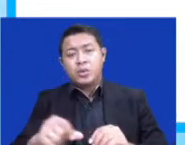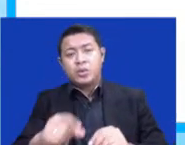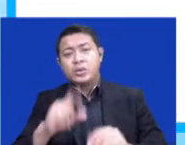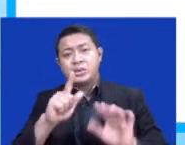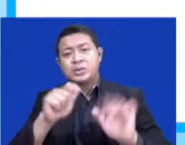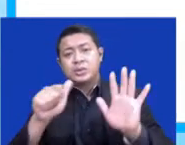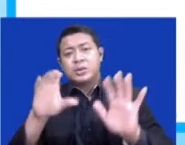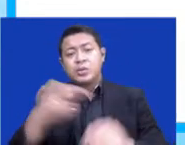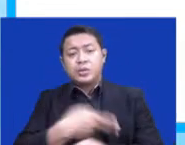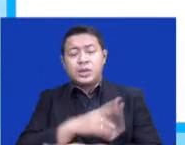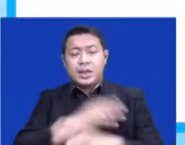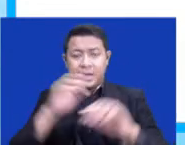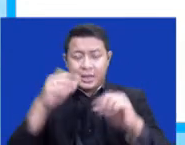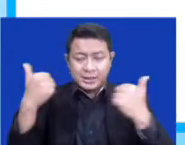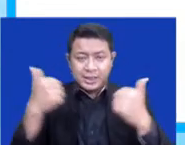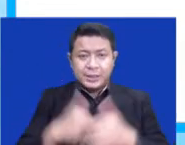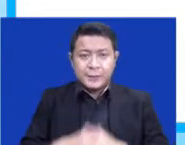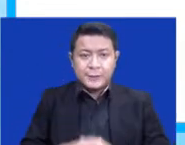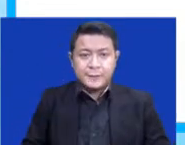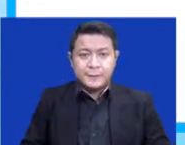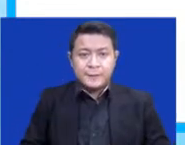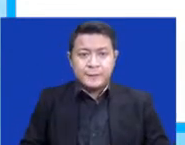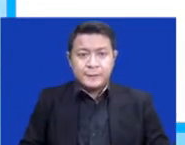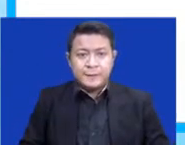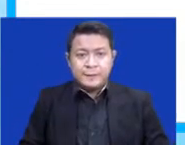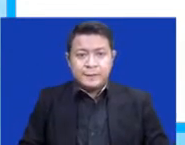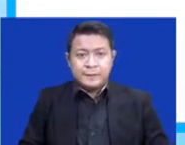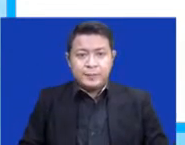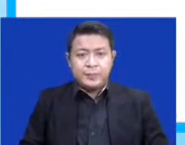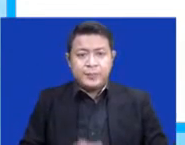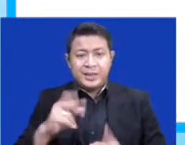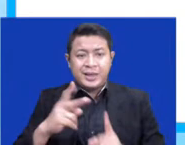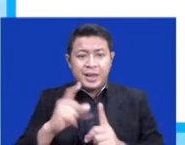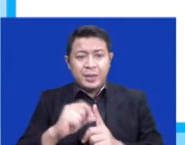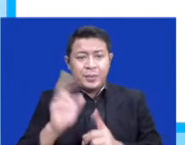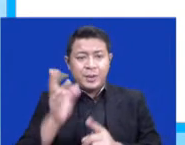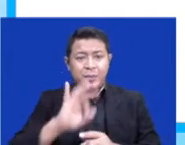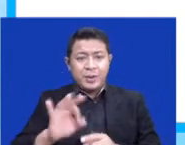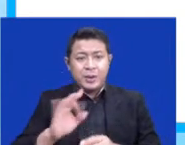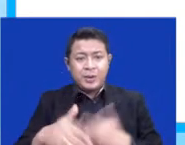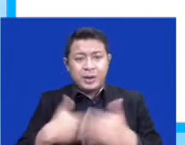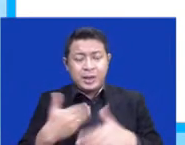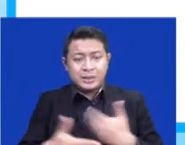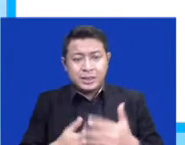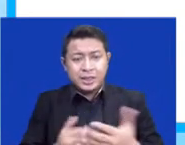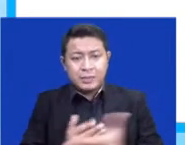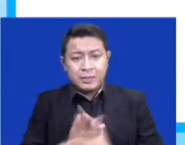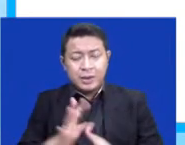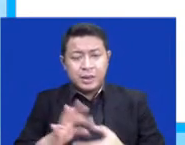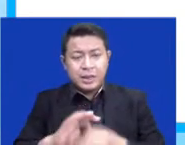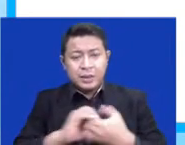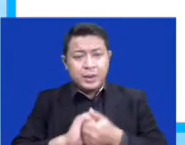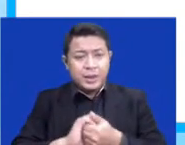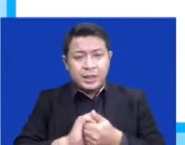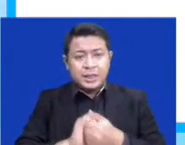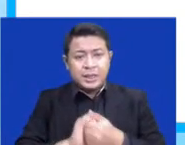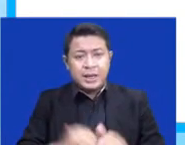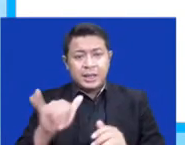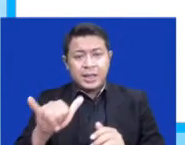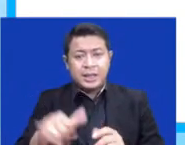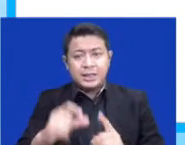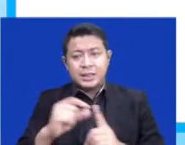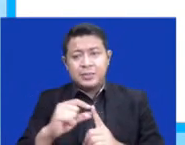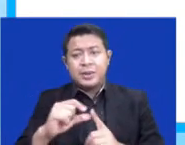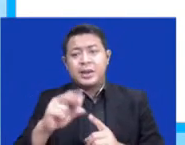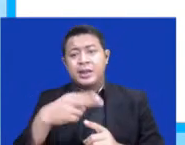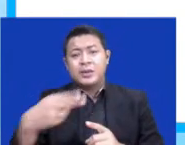kesehatan profesional. YHP yang baru akan dilaksanakan melalui kemitraan antara Yayasan Plan Internasional